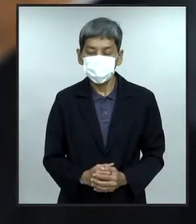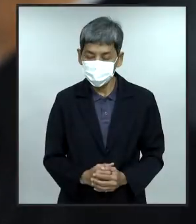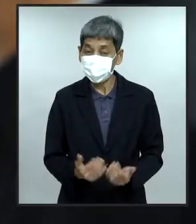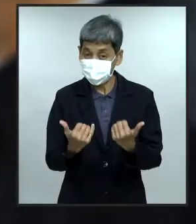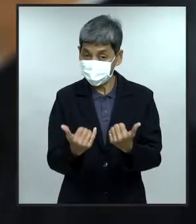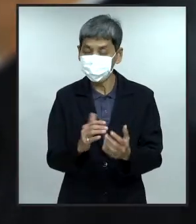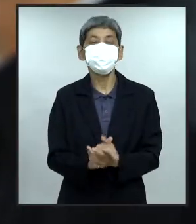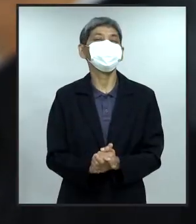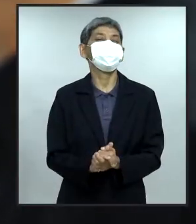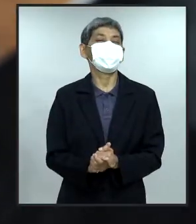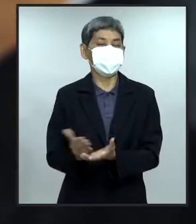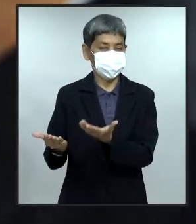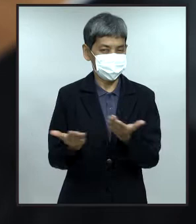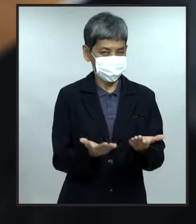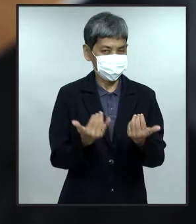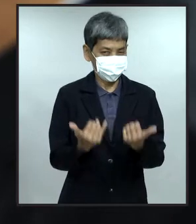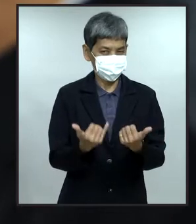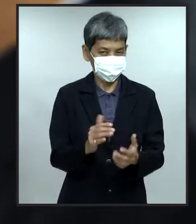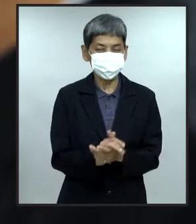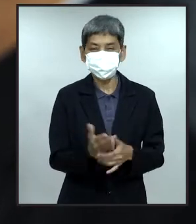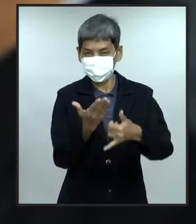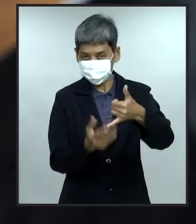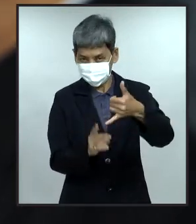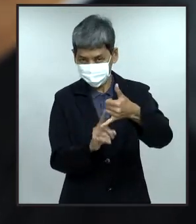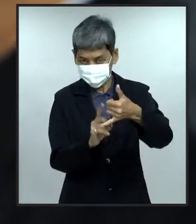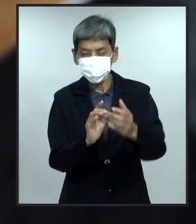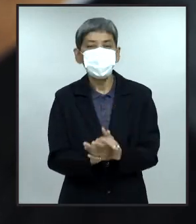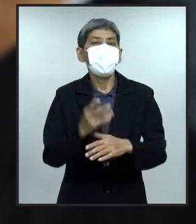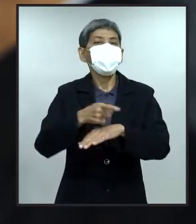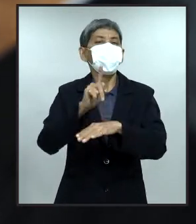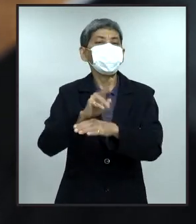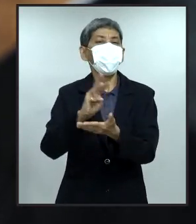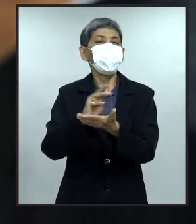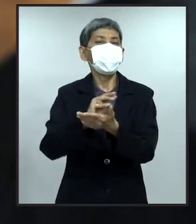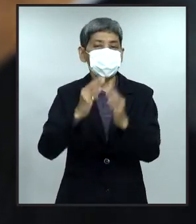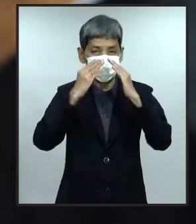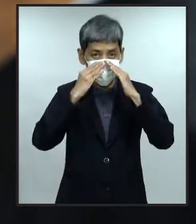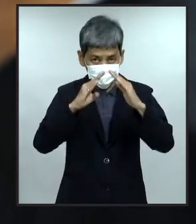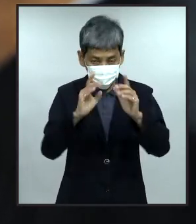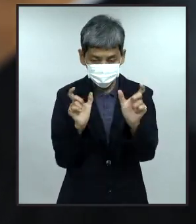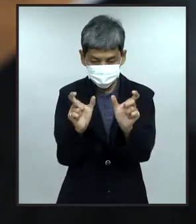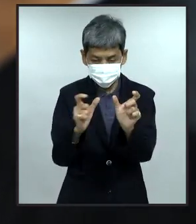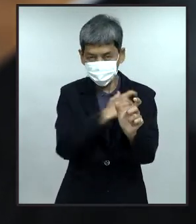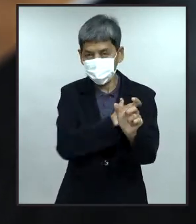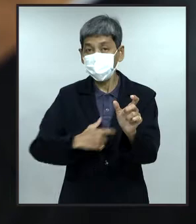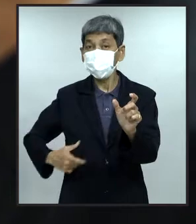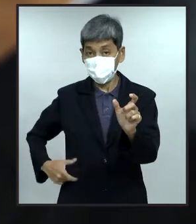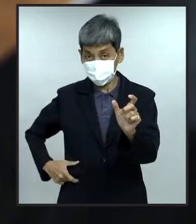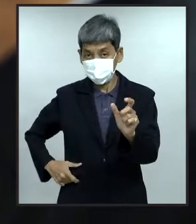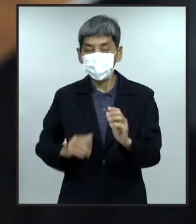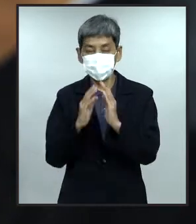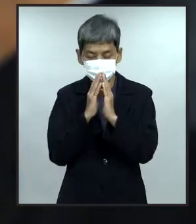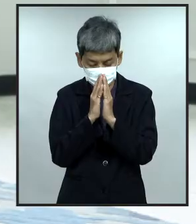คุณผู้ชมฮะตอนนี้ผมก็อยู่กับแขกรับเชิญของเราในวันนี้นะครับคุณขันประจวบเหมาะประธานมูลที่ช่วยคนตาบอดแห่งประเทศไทยในพระบรมรา